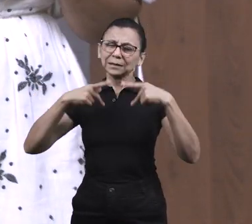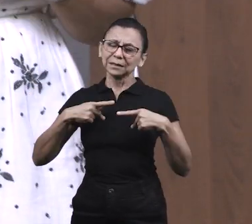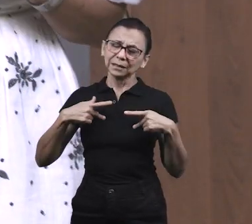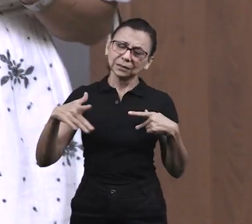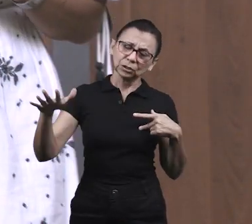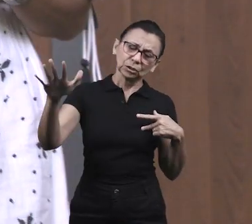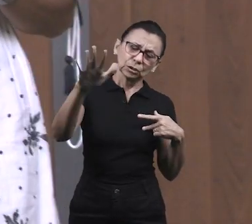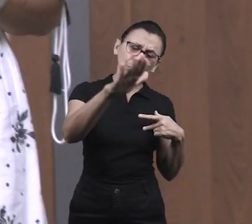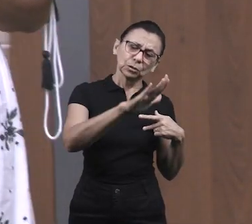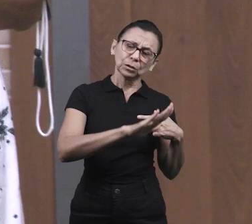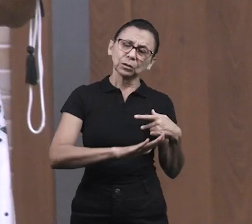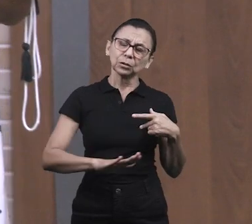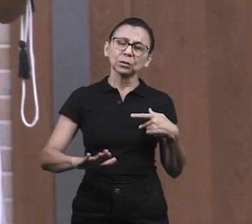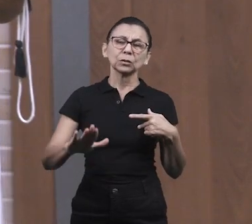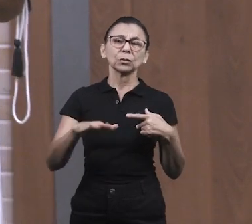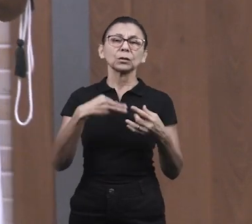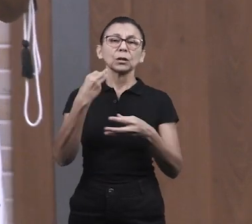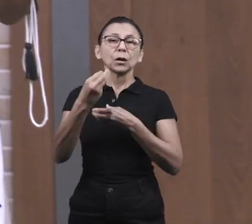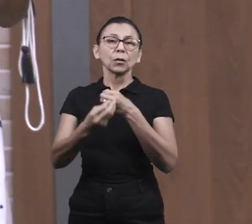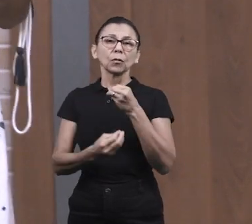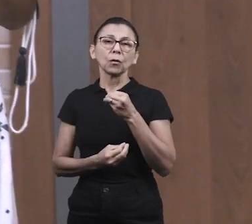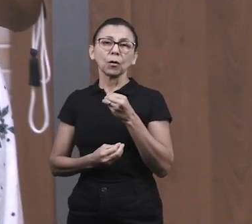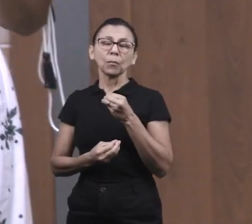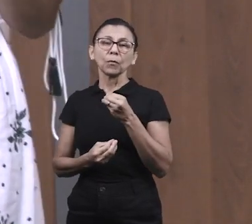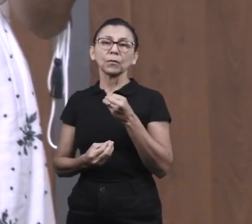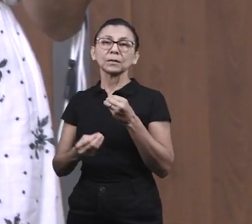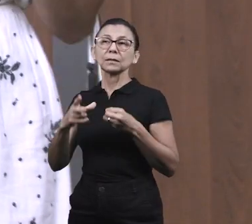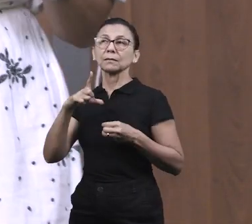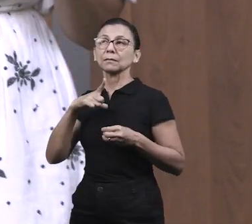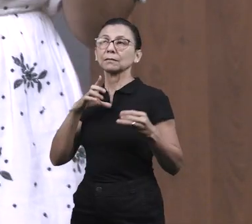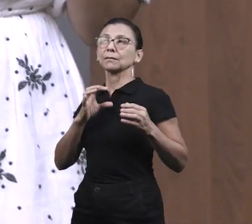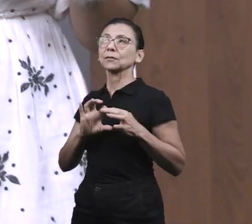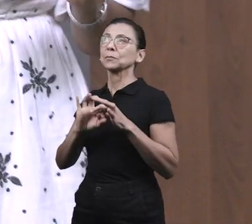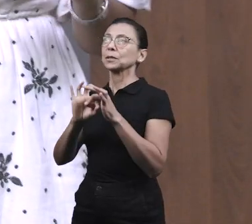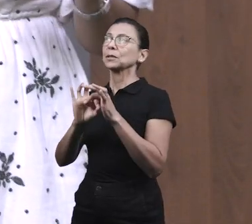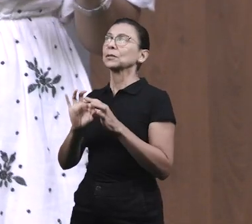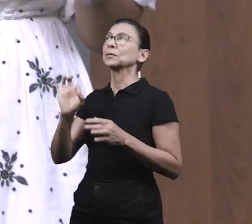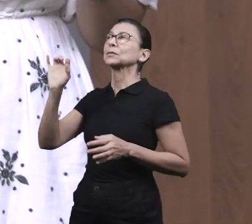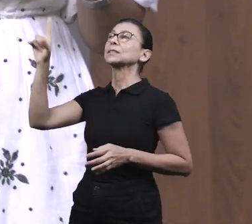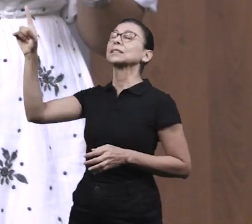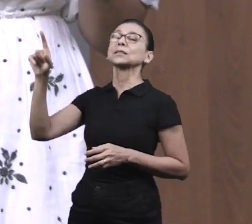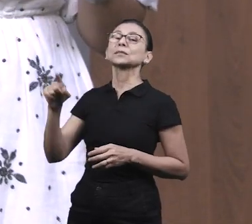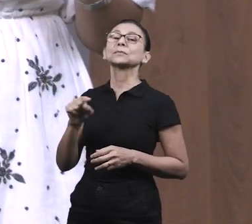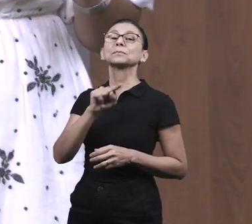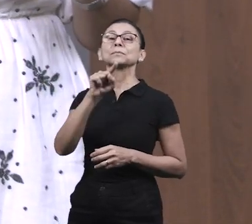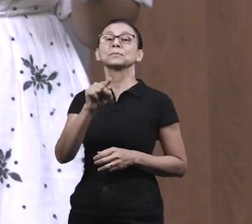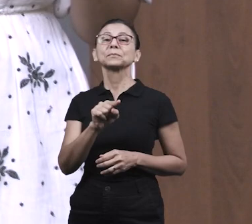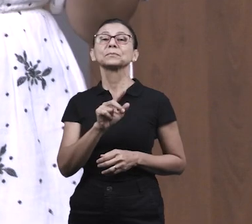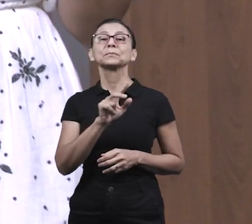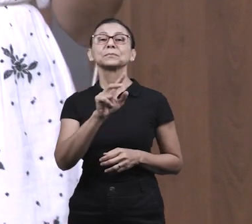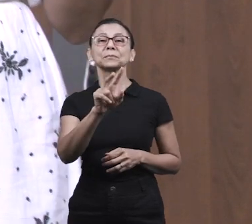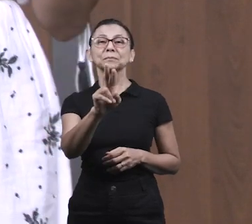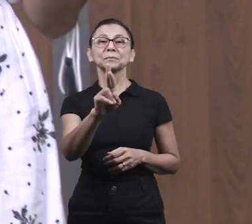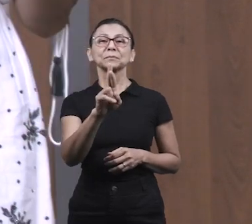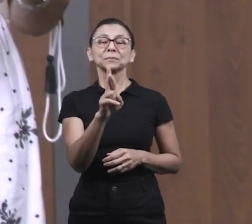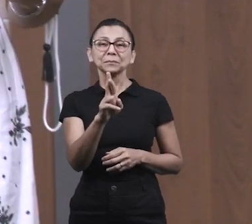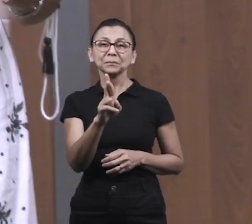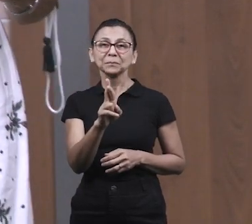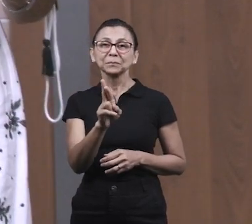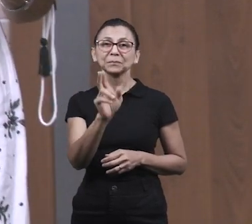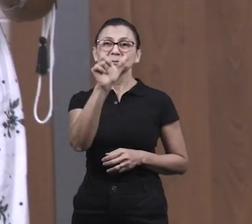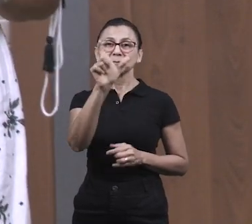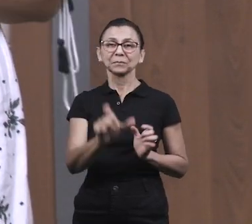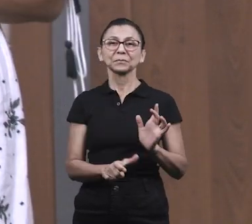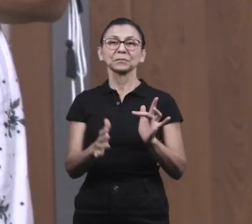Comment l'homme il va revenir avoir la communion avec Dieu à travers le Seigneur Jésus. La parole de Dieu